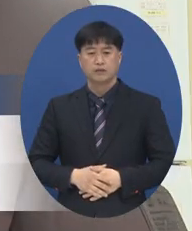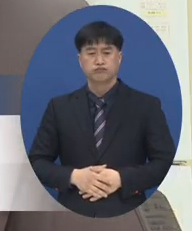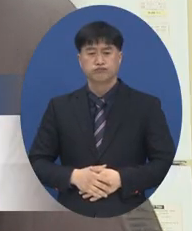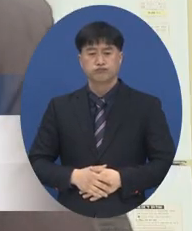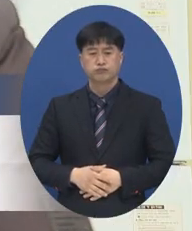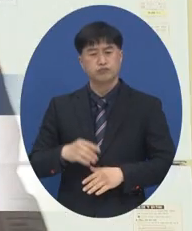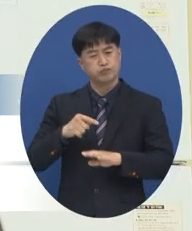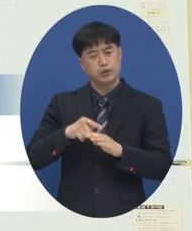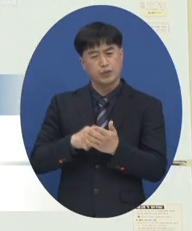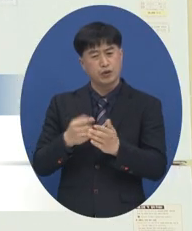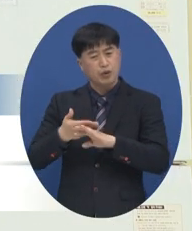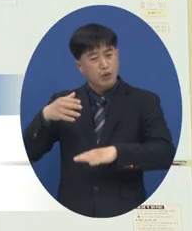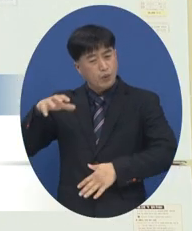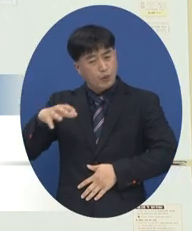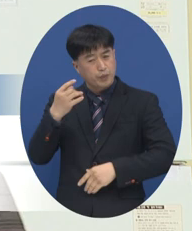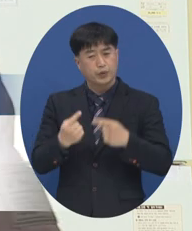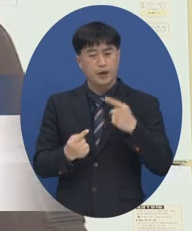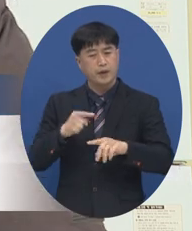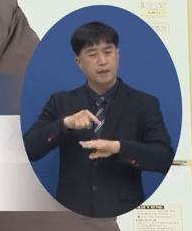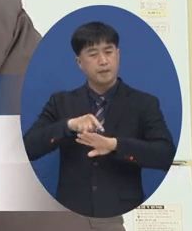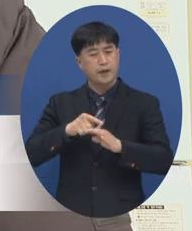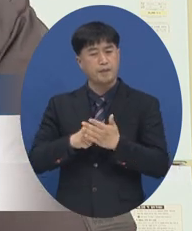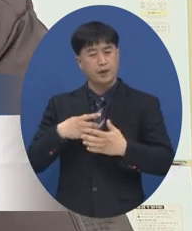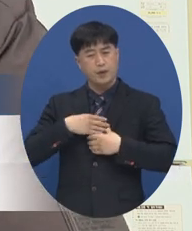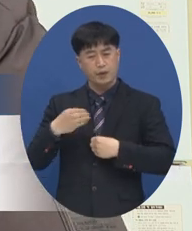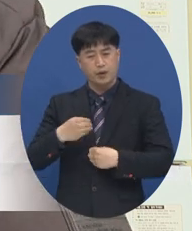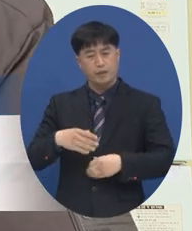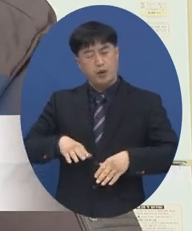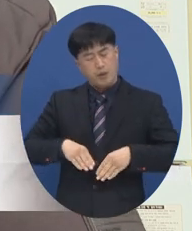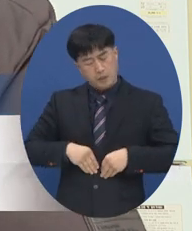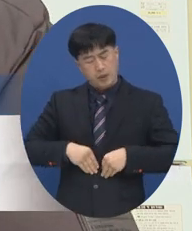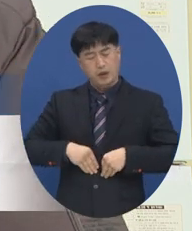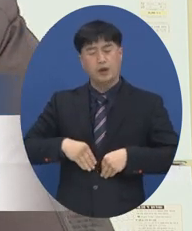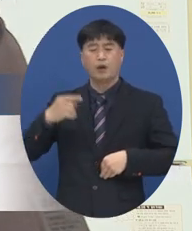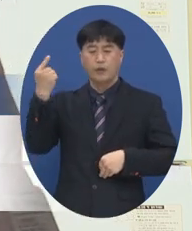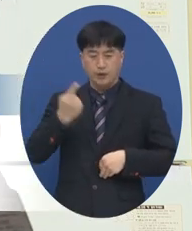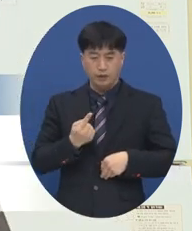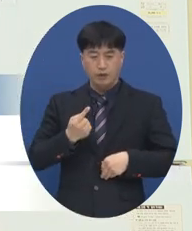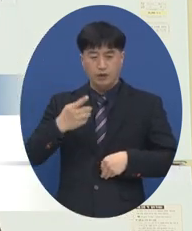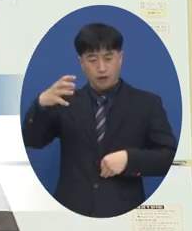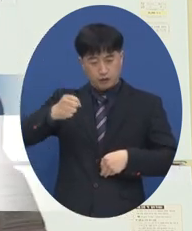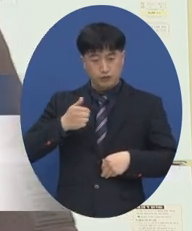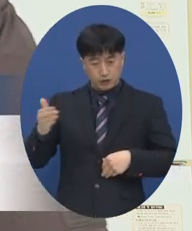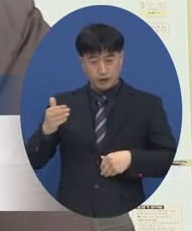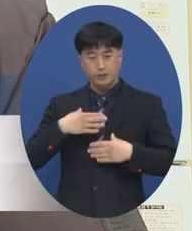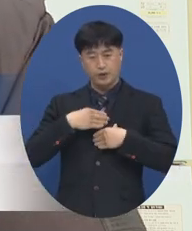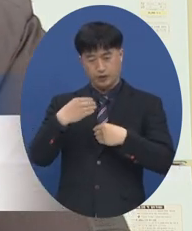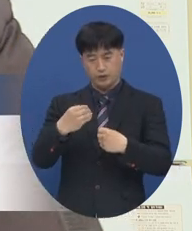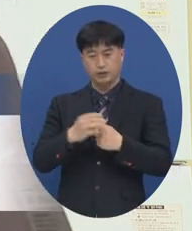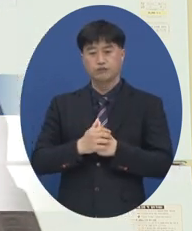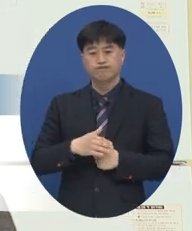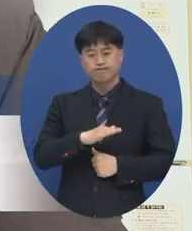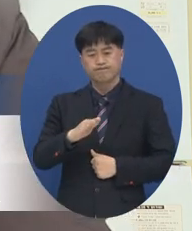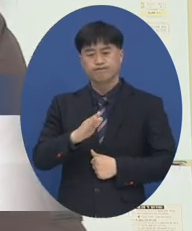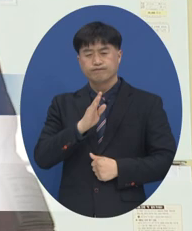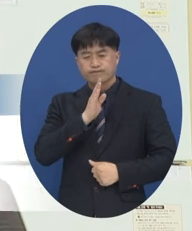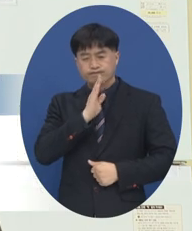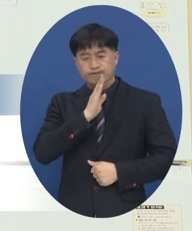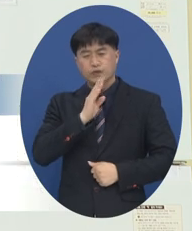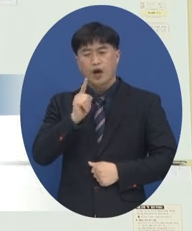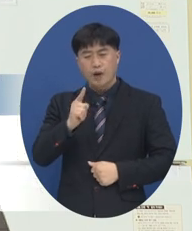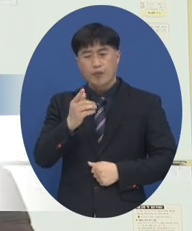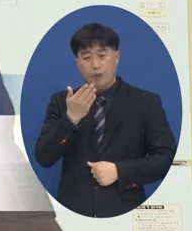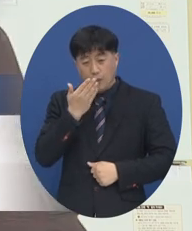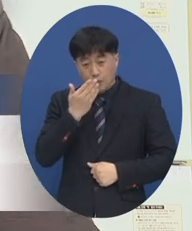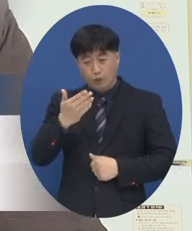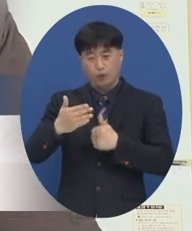아무래도 신적으로 좀 다른 데보다는 마음 편히 그냥 아무 때나 와서 배고플 때 와서 가져가니까 좀 편하죠, 아무래도. 저희한테는